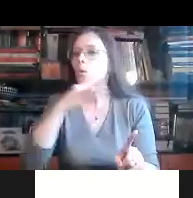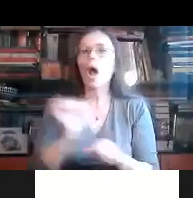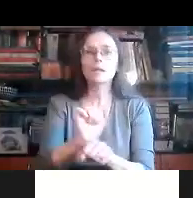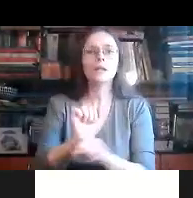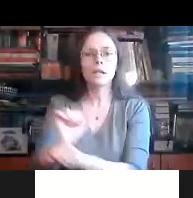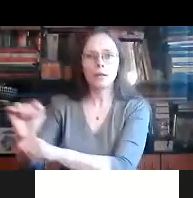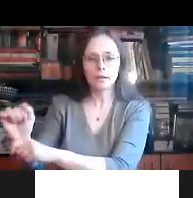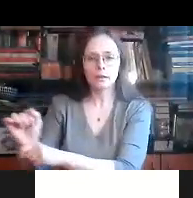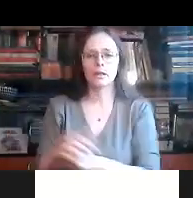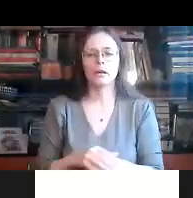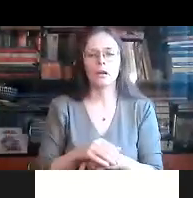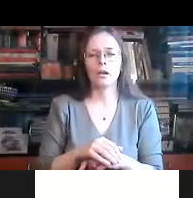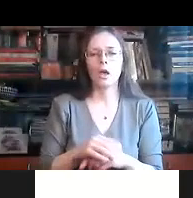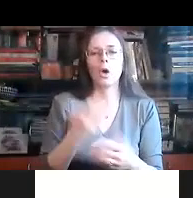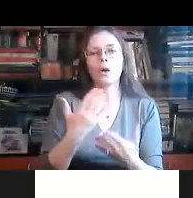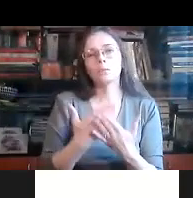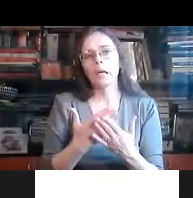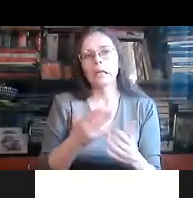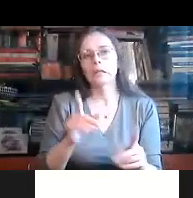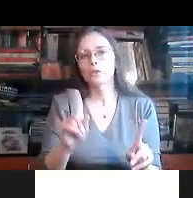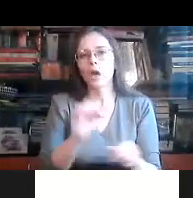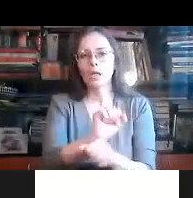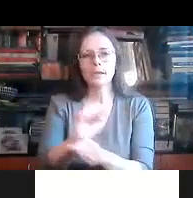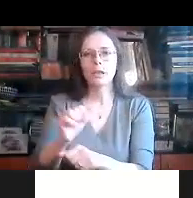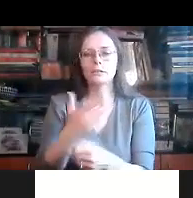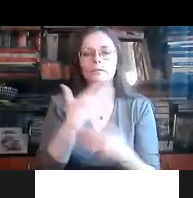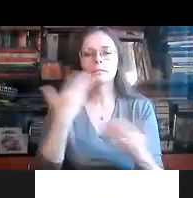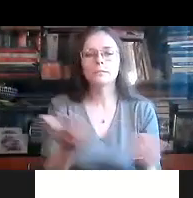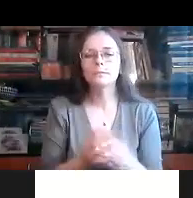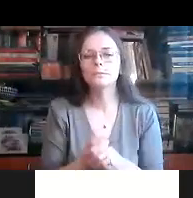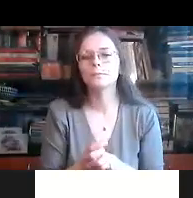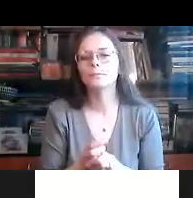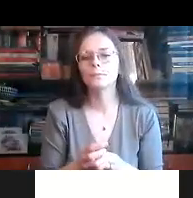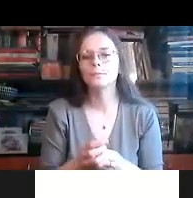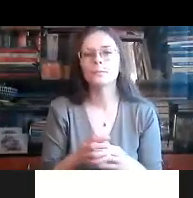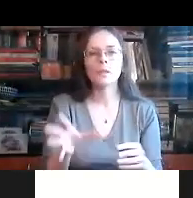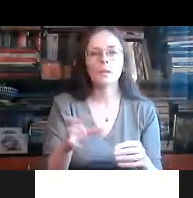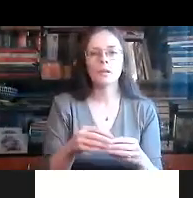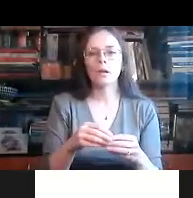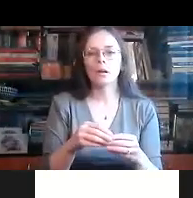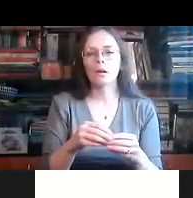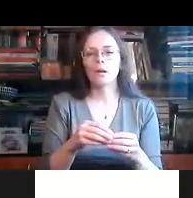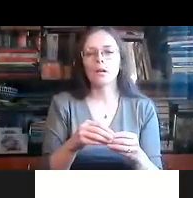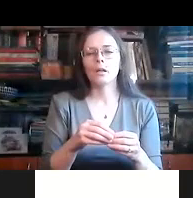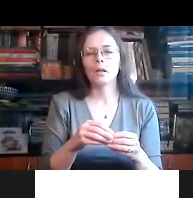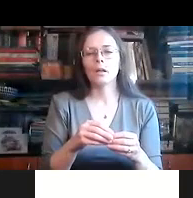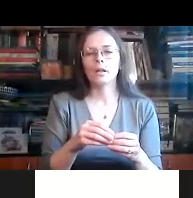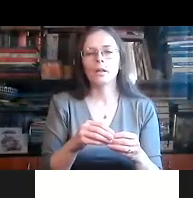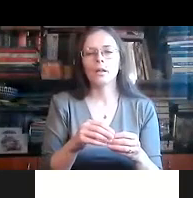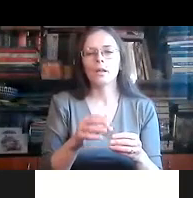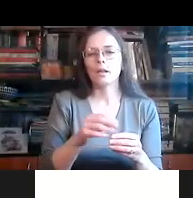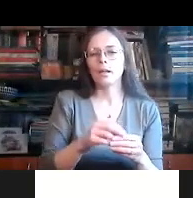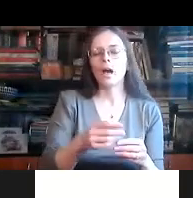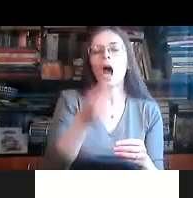что в период, когда все замерли, один режиссер не переставал снимать, и как